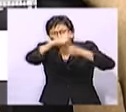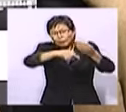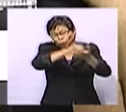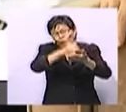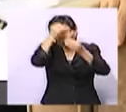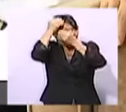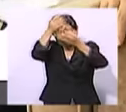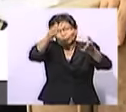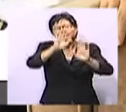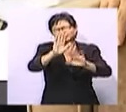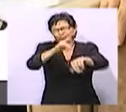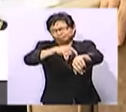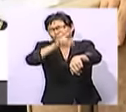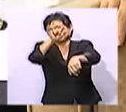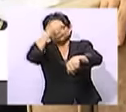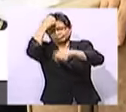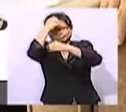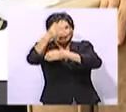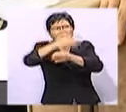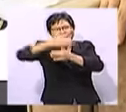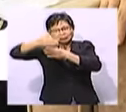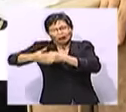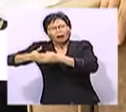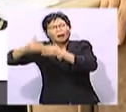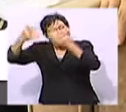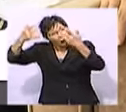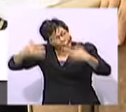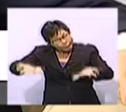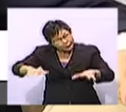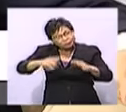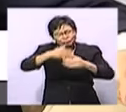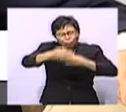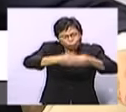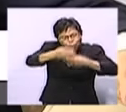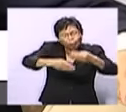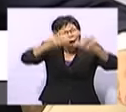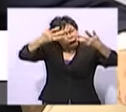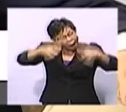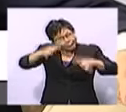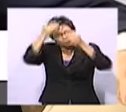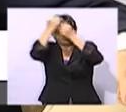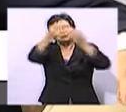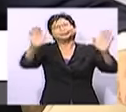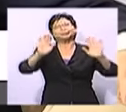akan dibuat dalam masa terdekat setelah selesai semua proses berkaitan.